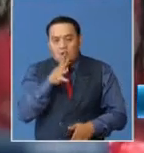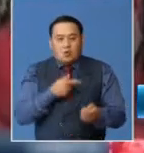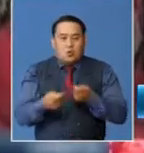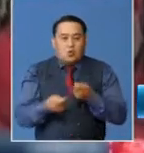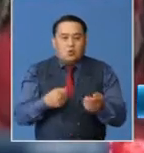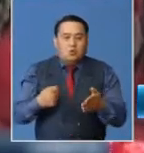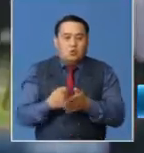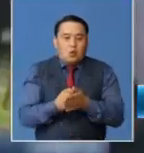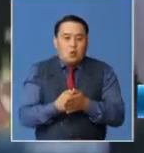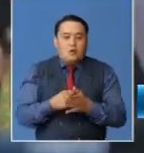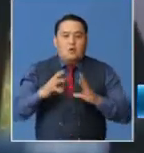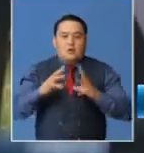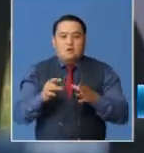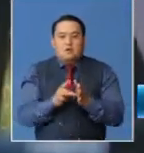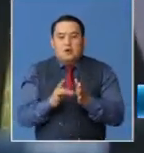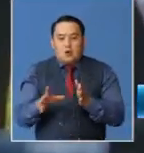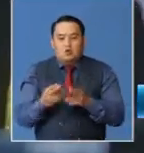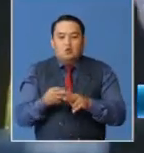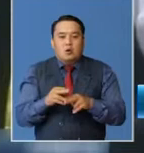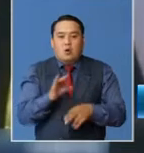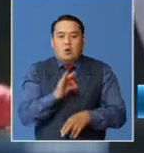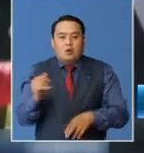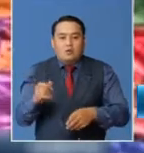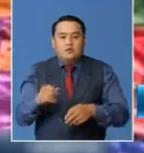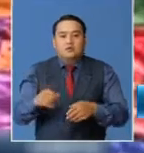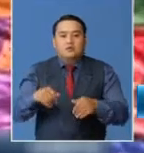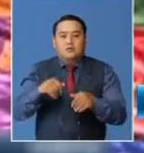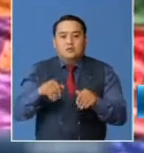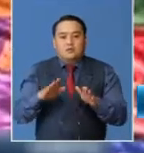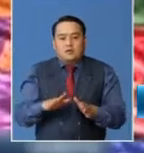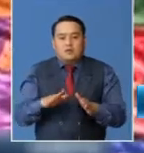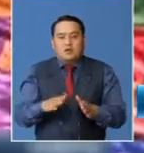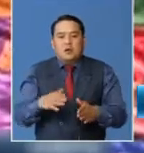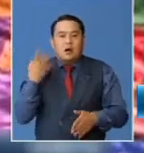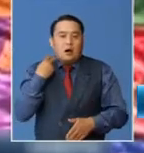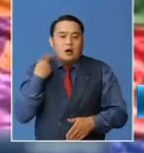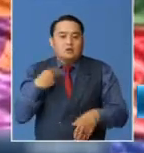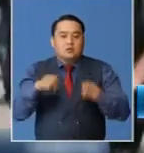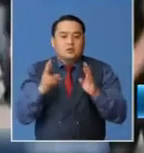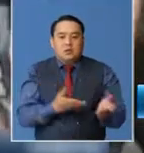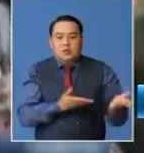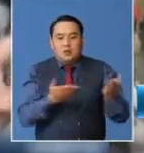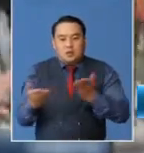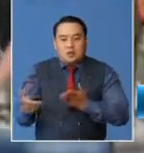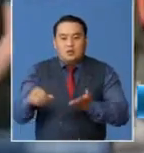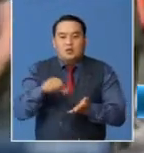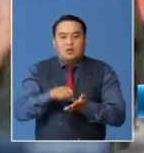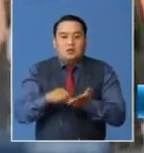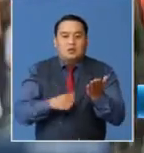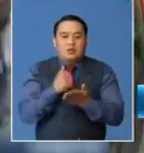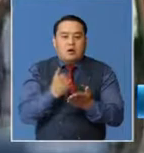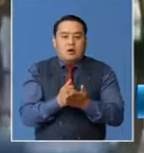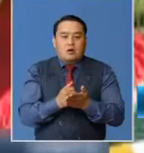рукодельницы достигли мирового рекорда. Чтобы официально его зафиксировать, в Алматы из Великобритании специально приехали представители